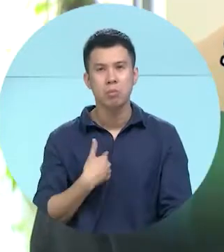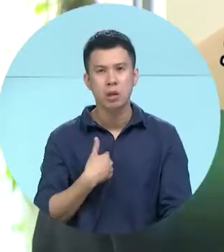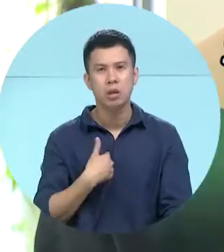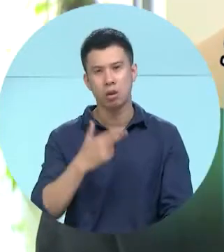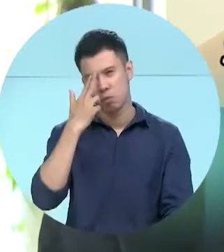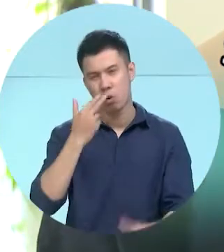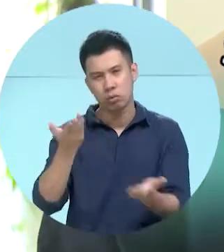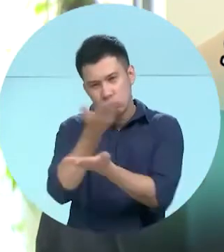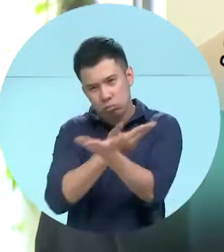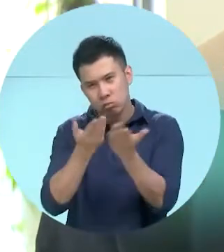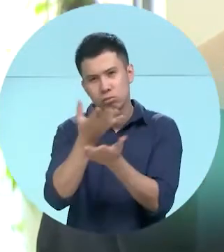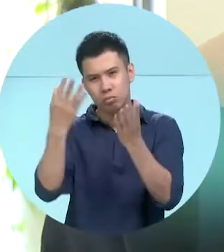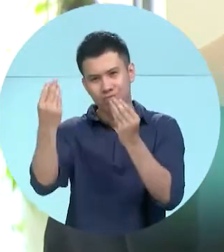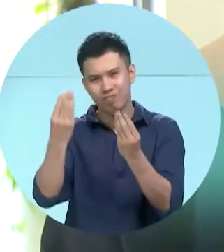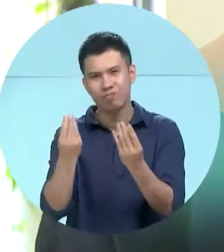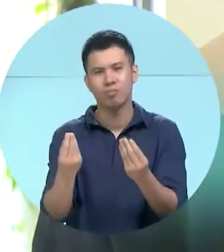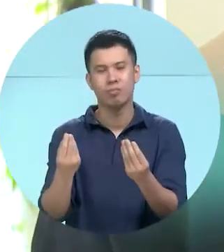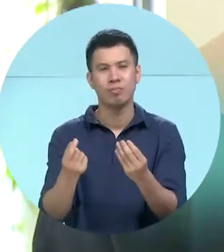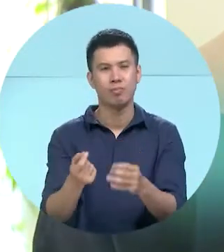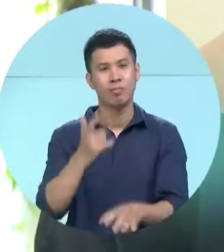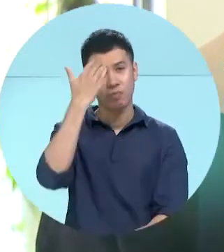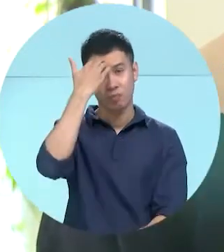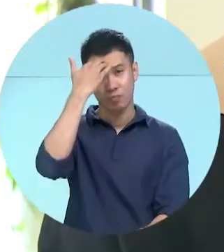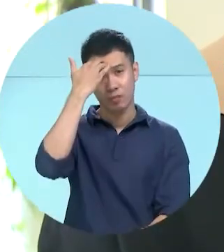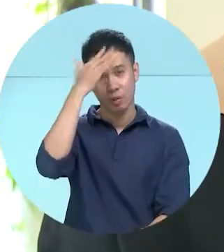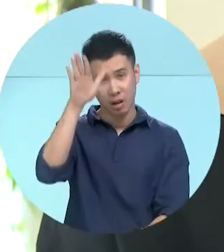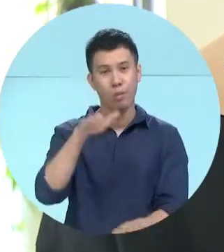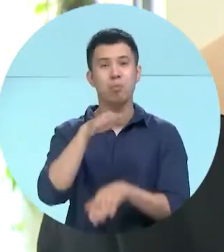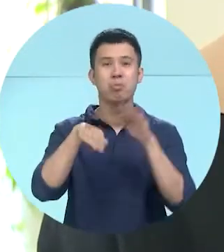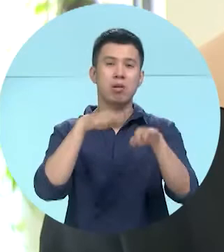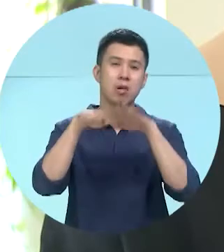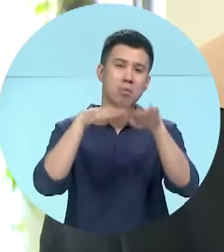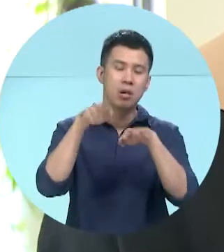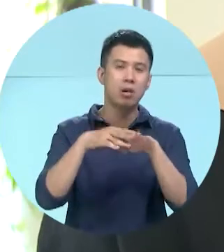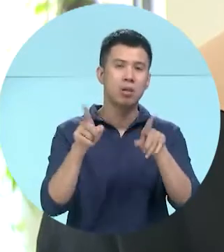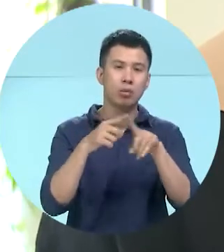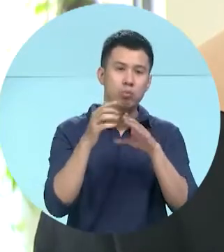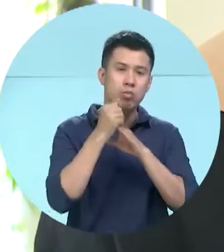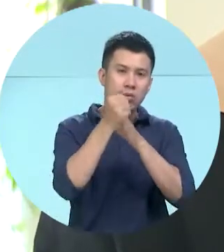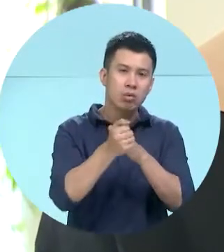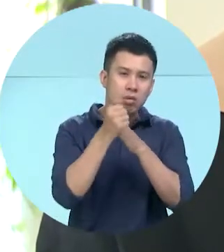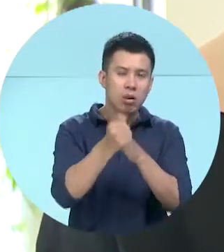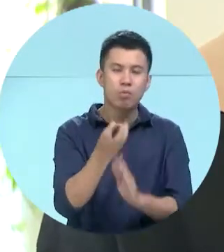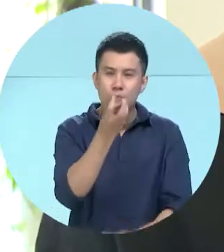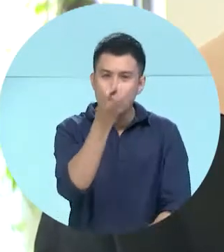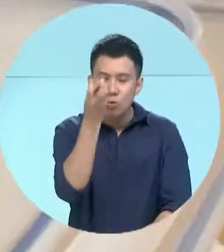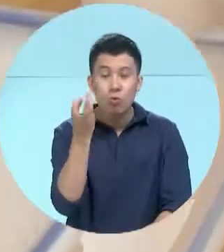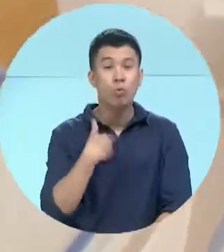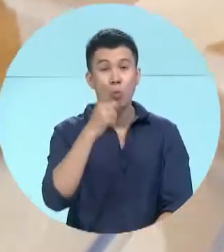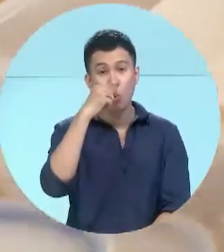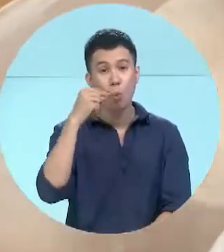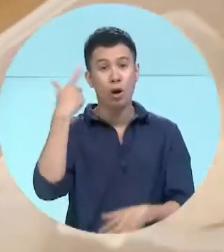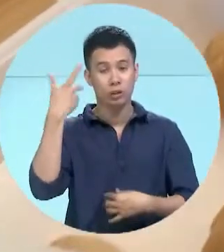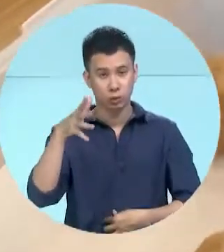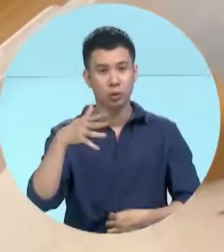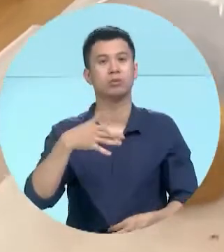để mà có thể giao tiếp được với bạn ý. Đầu tiên thì có thể là sẽ phải từng bước một hướng dẫn cho bạn ấy từng tí một và sau khi làm quen